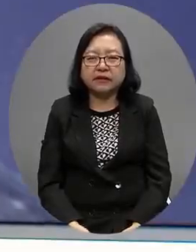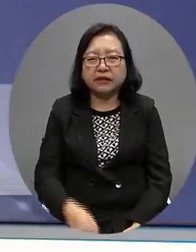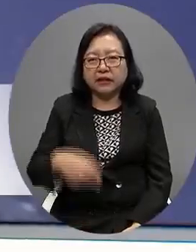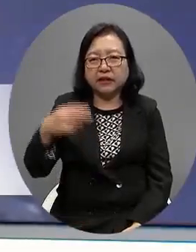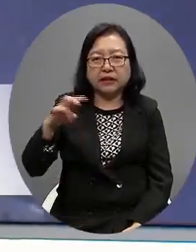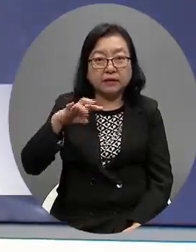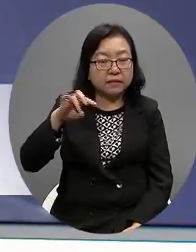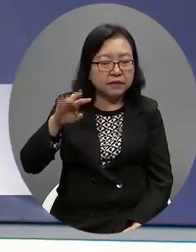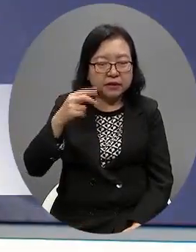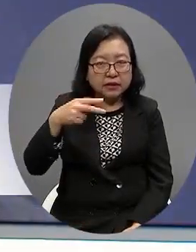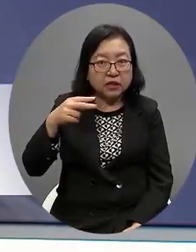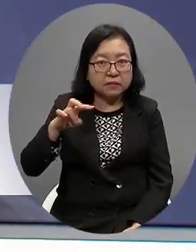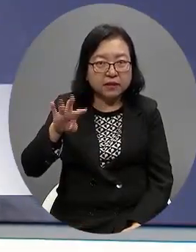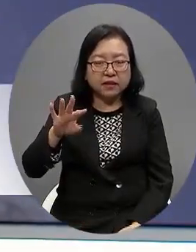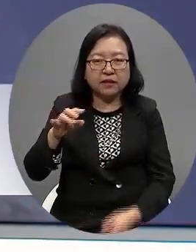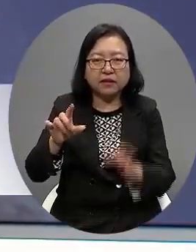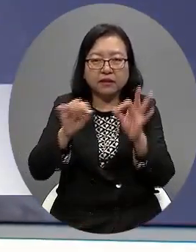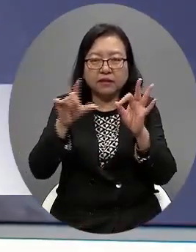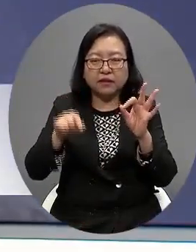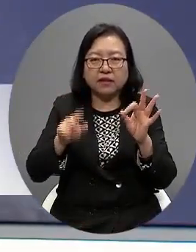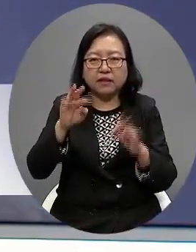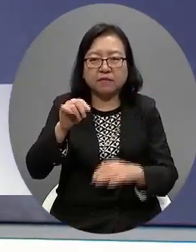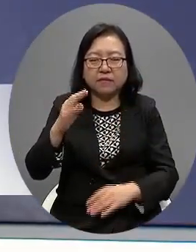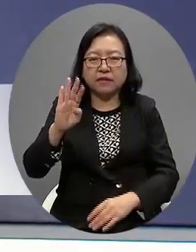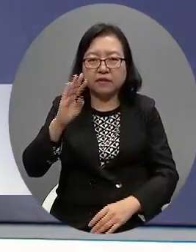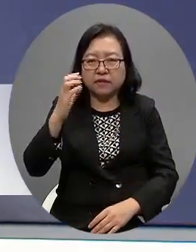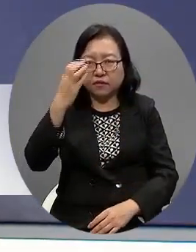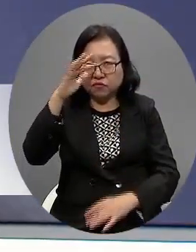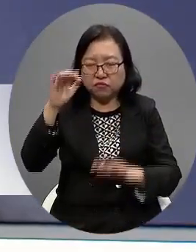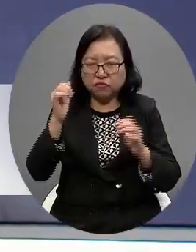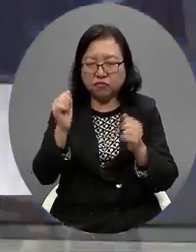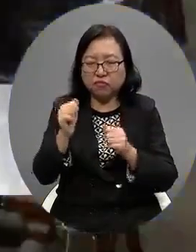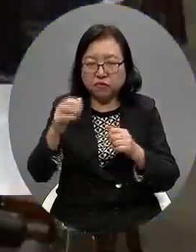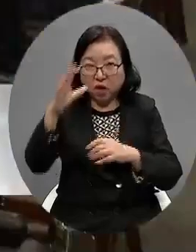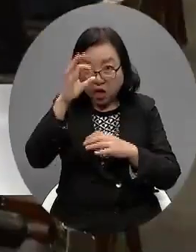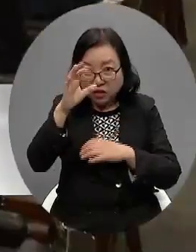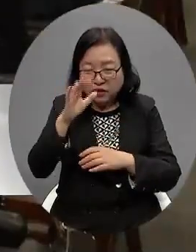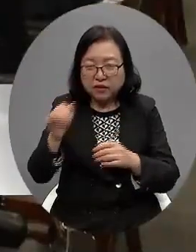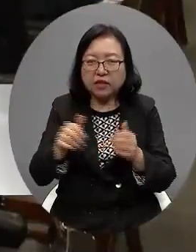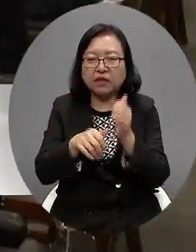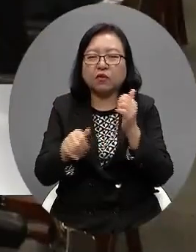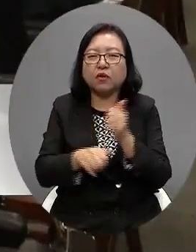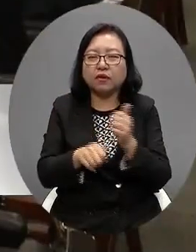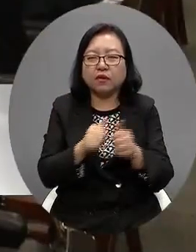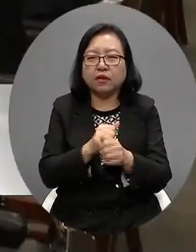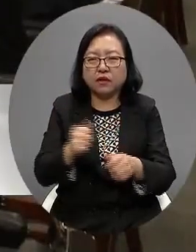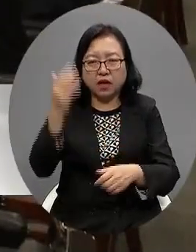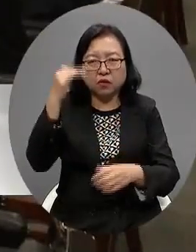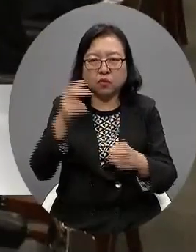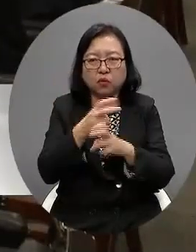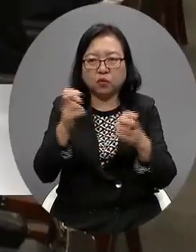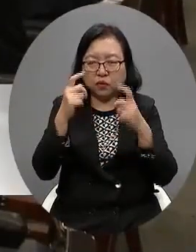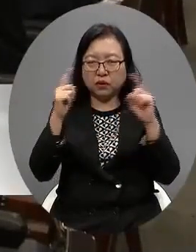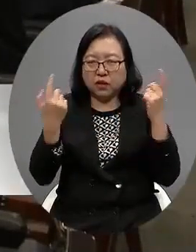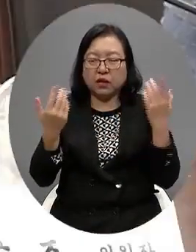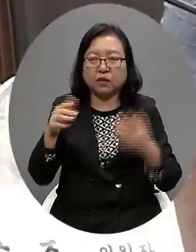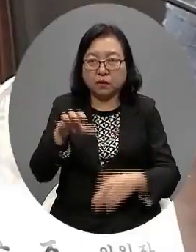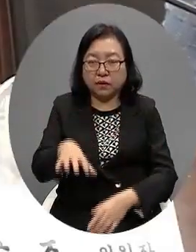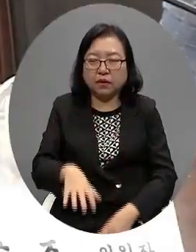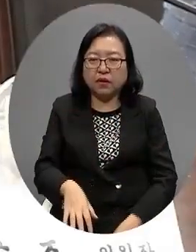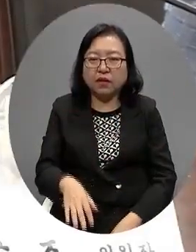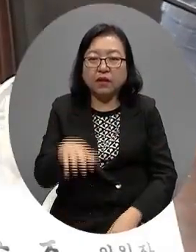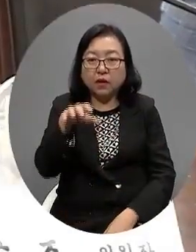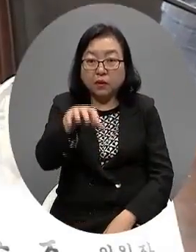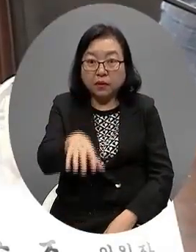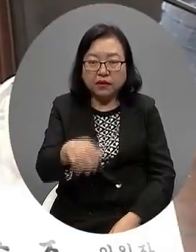2024년 10월 MBC 중북 시청자 위원회가 한국 교통대에서 열렸습니다이 자리에서 위원회는